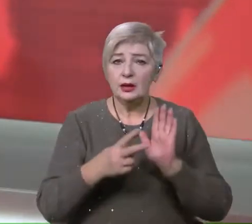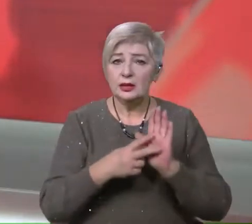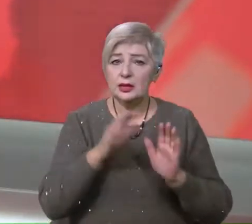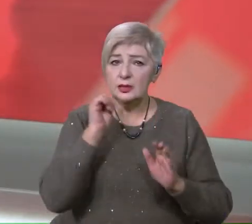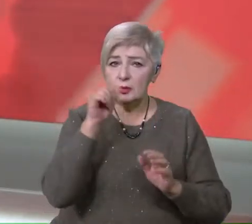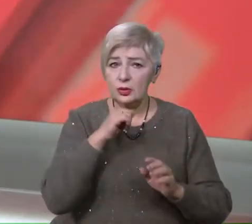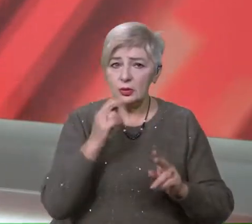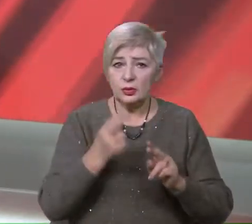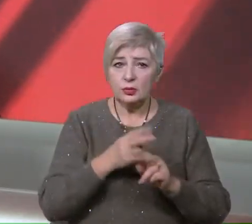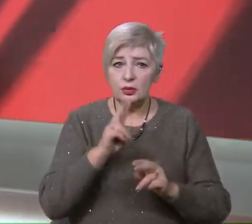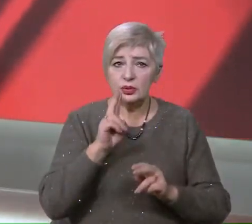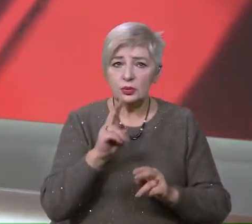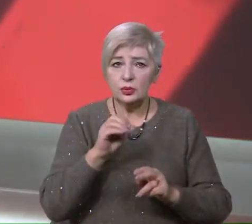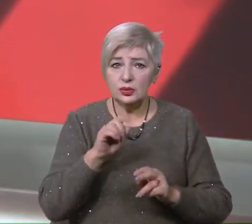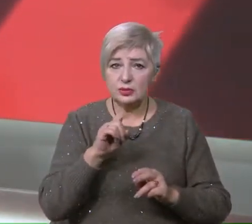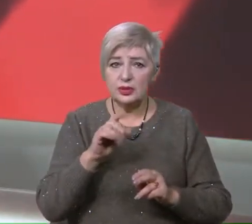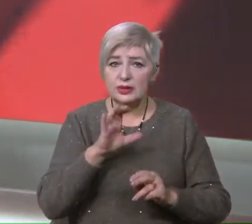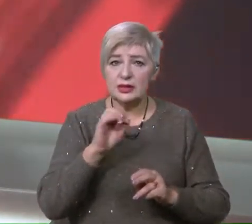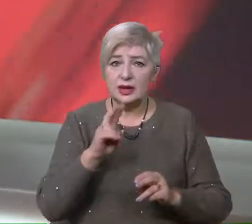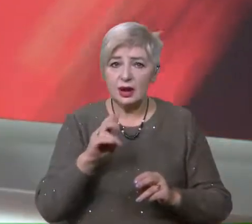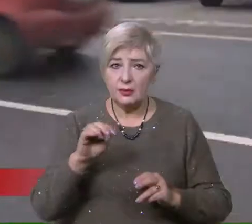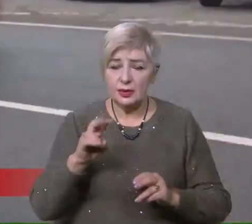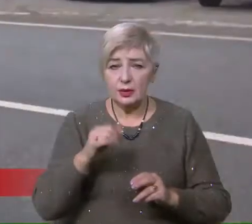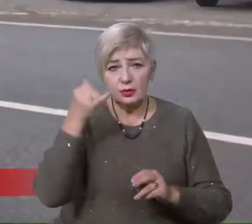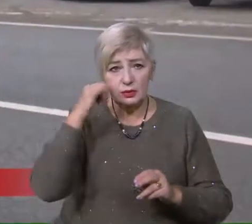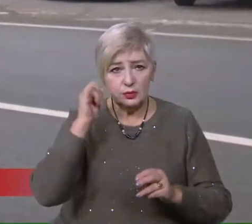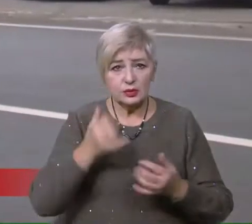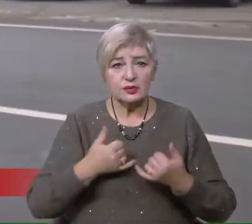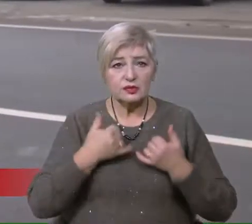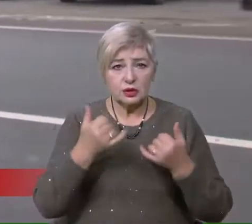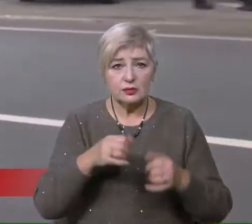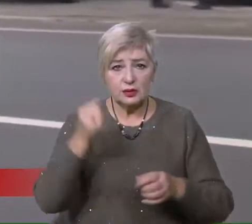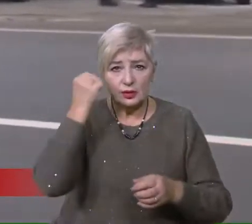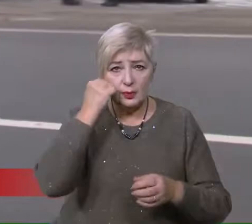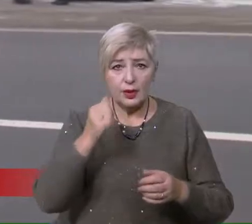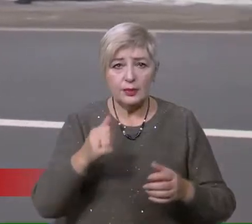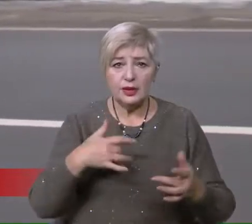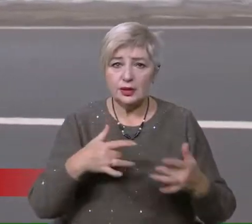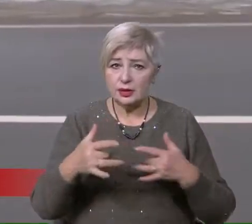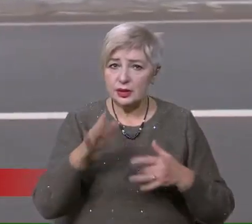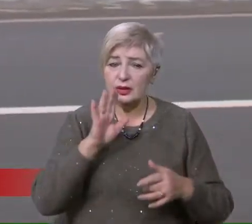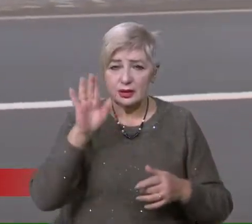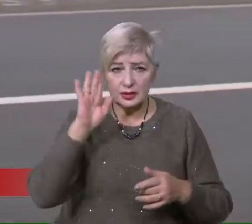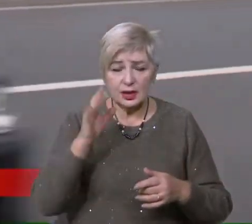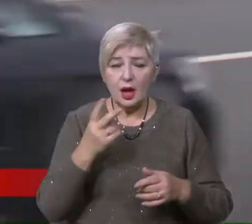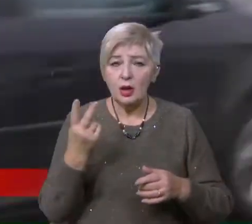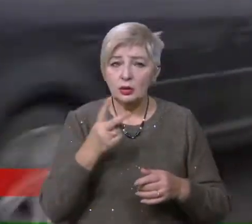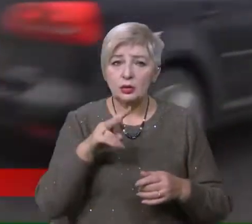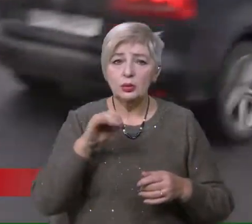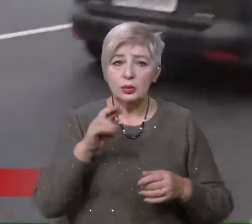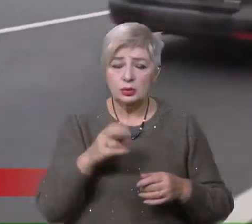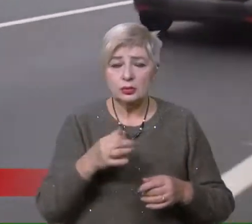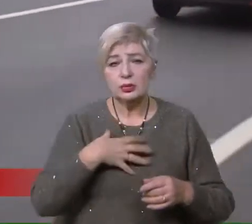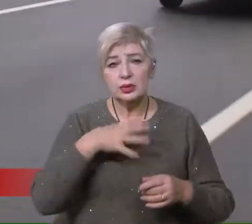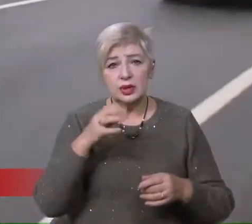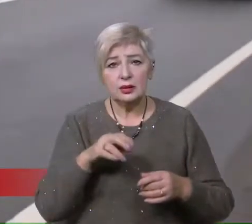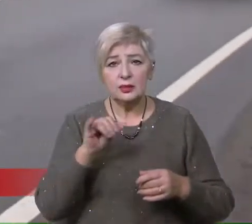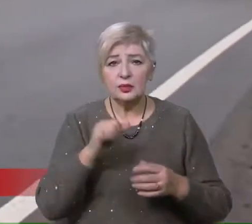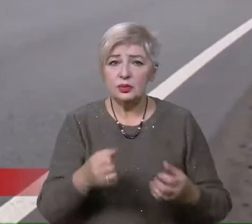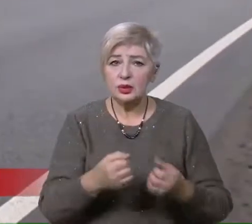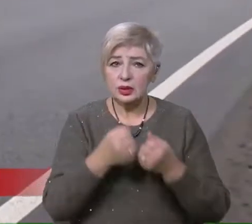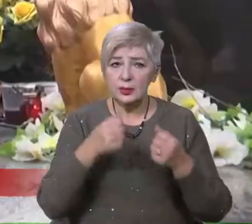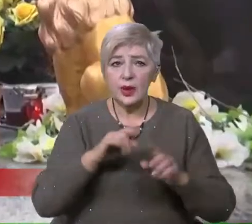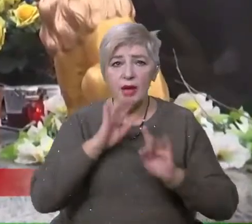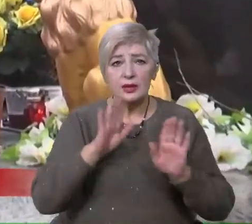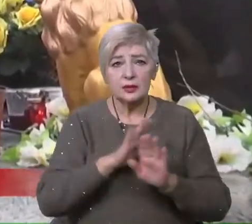Сім років без Кузьми Скрябіна. У Кривому Розі вшанували пам'ять артиста. 2 лютого Андрій Кузьменко загинув у ДТП.